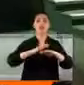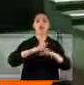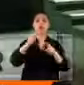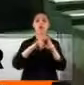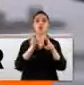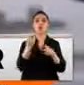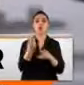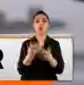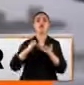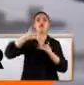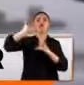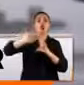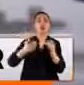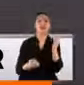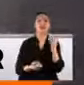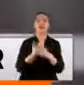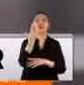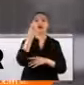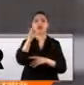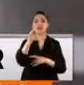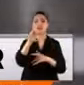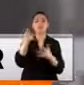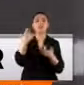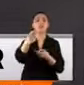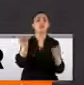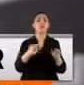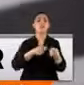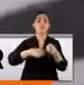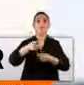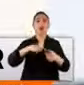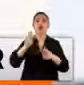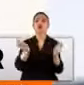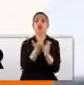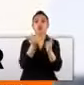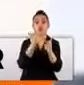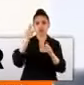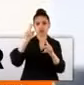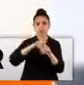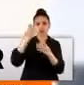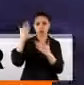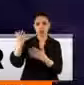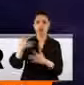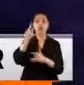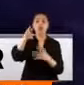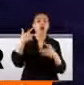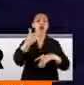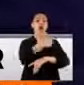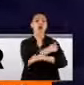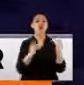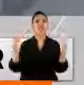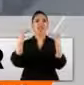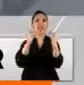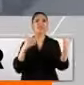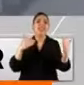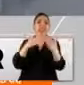COVID-19 ve sonrasında kalkınmanın finansmanı toplantısına video mesajla katıldı. Aşıya adil erişimin önemine dikkat